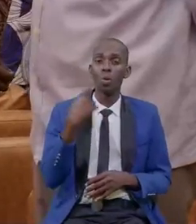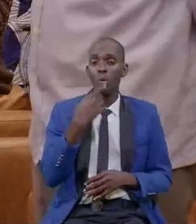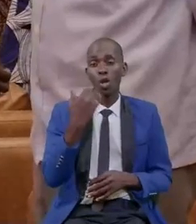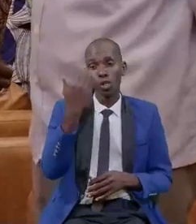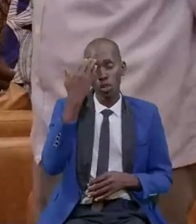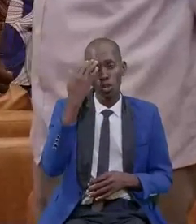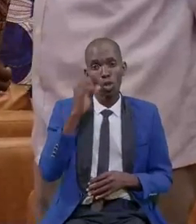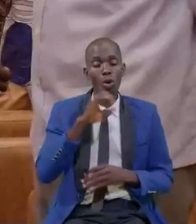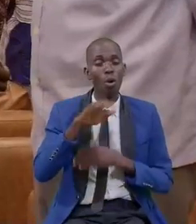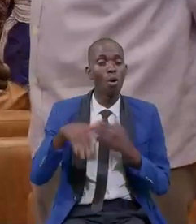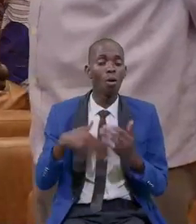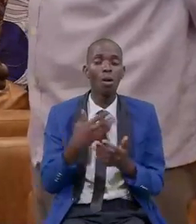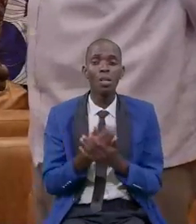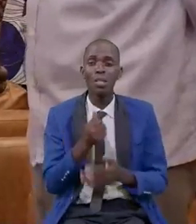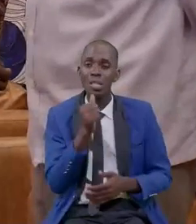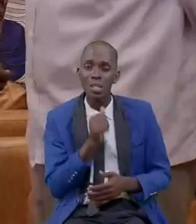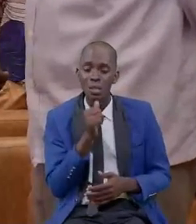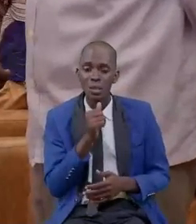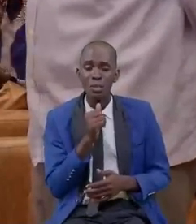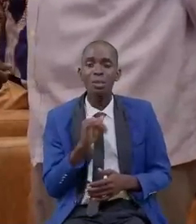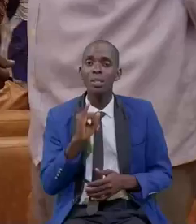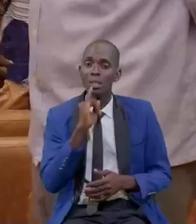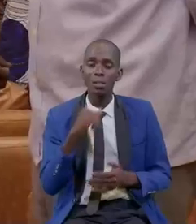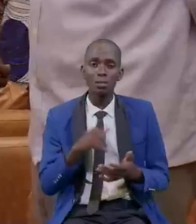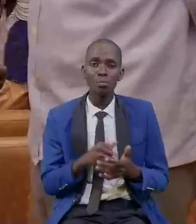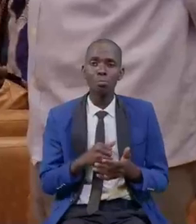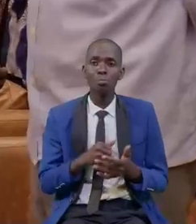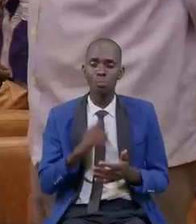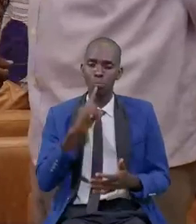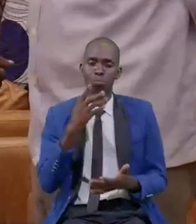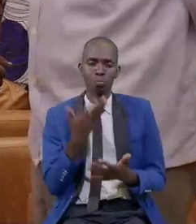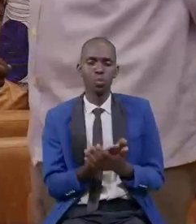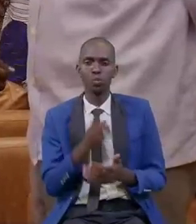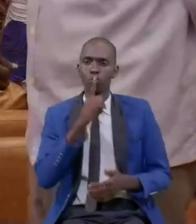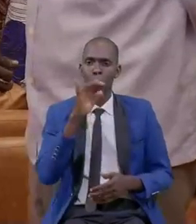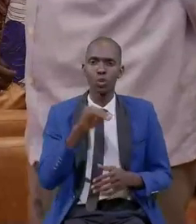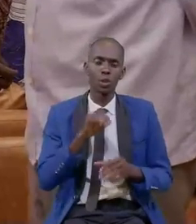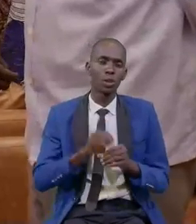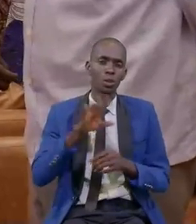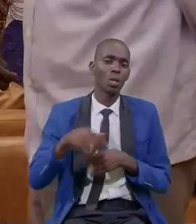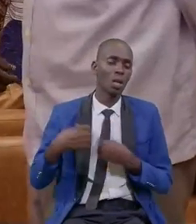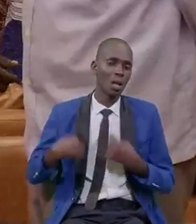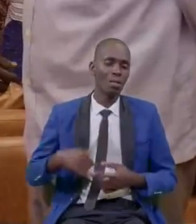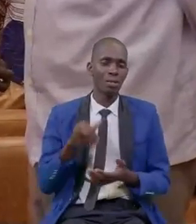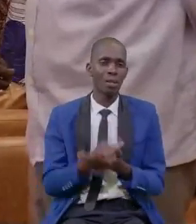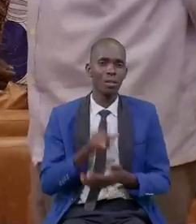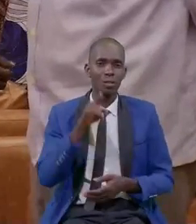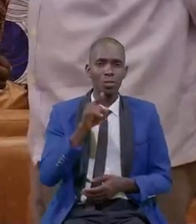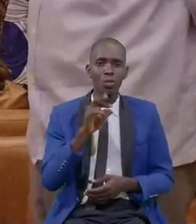Est-ce que l'Esprit de Dieu qui connaît tous les secrets rend témoignage à votre cœur que vous êtes